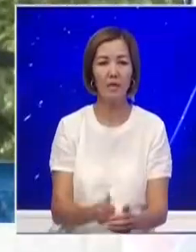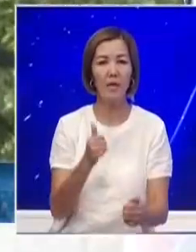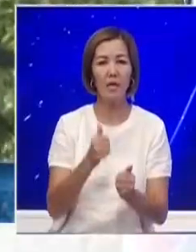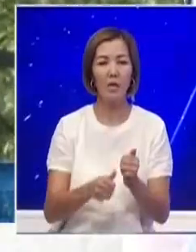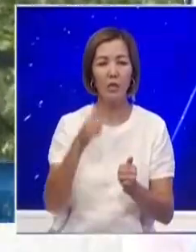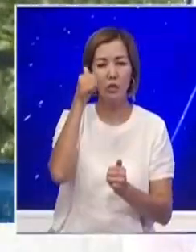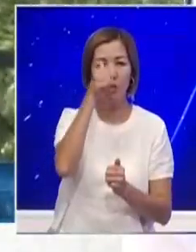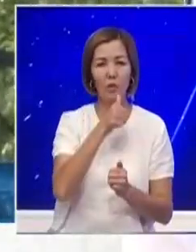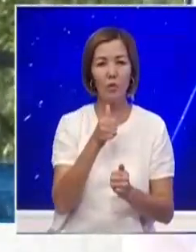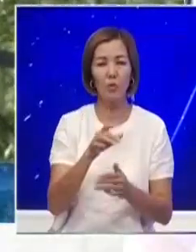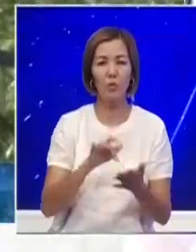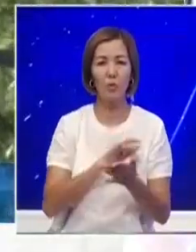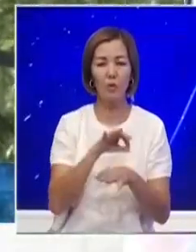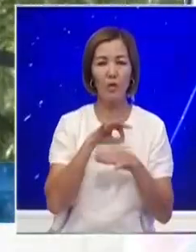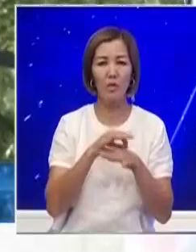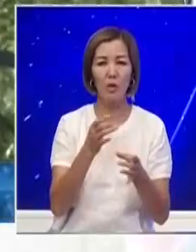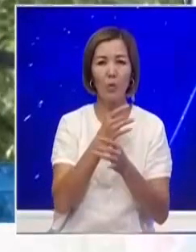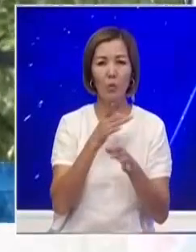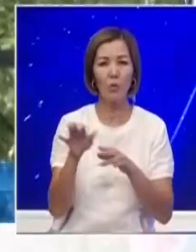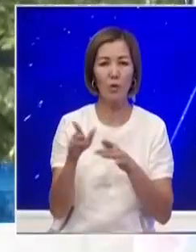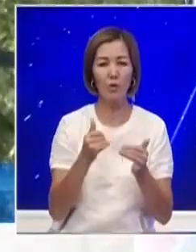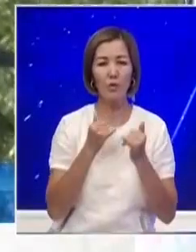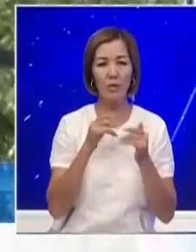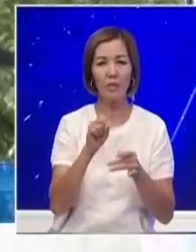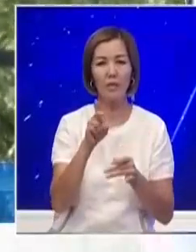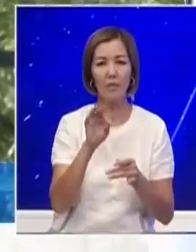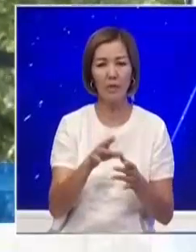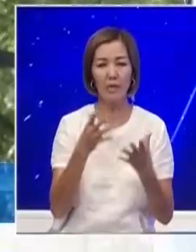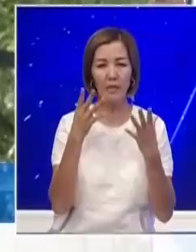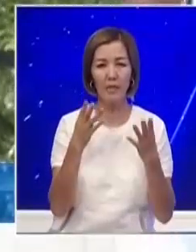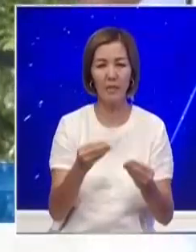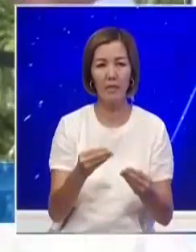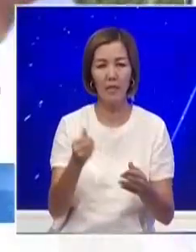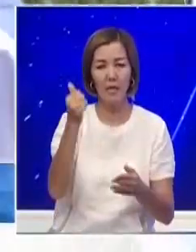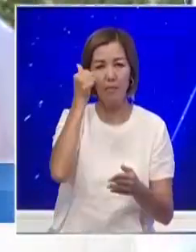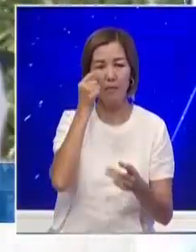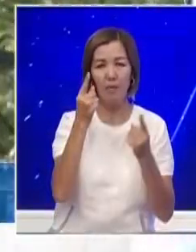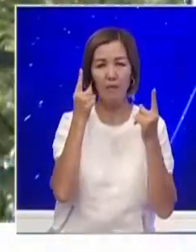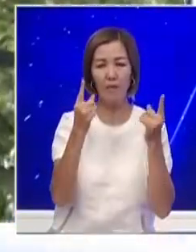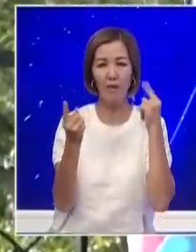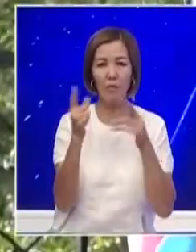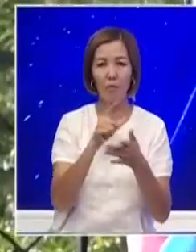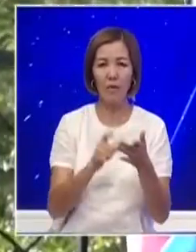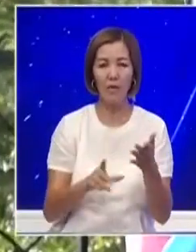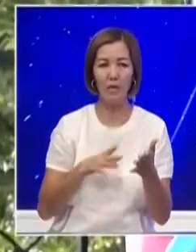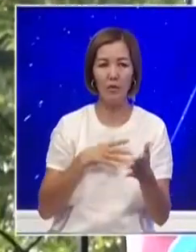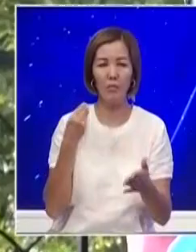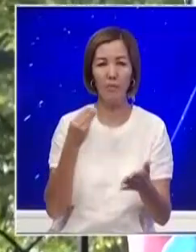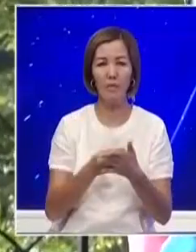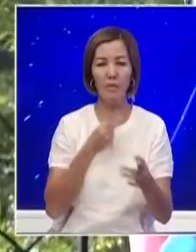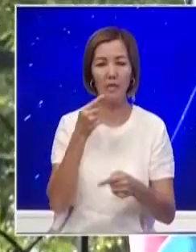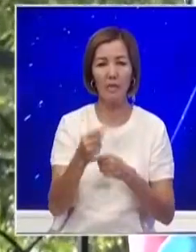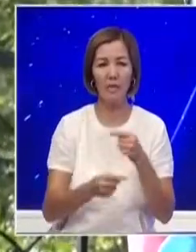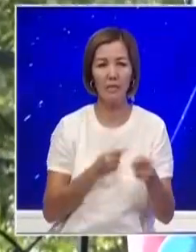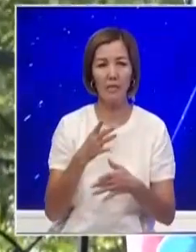городе Кунаев проходят культурные мероприятия в честь Абая Кунанбаева. В этот день мы отдаем дань памяти великому поэту. Он оставил бесценное наследие, ведь